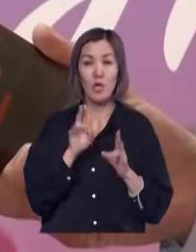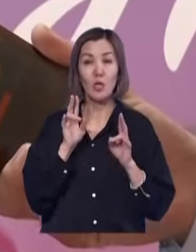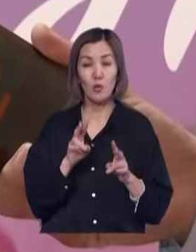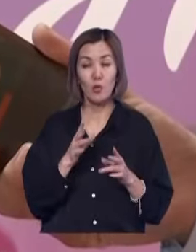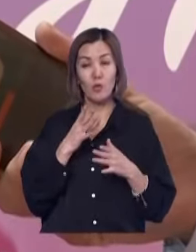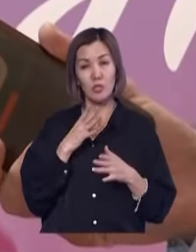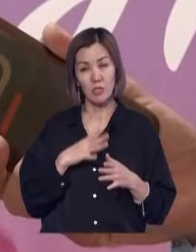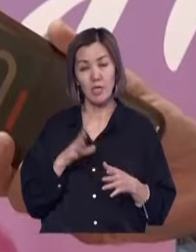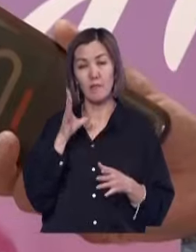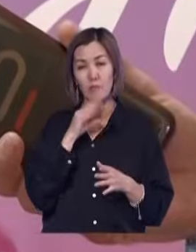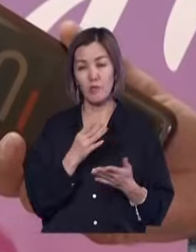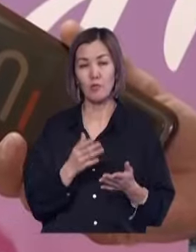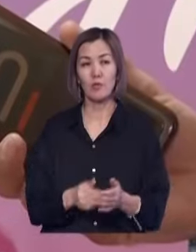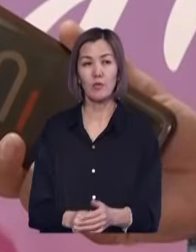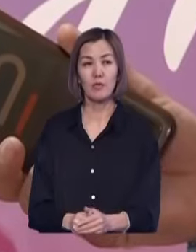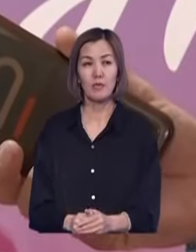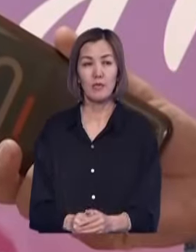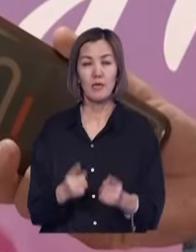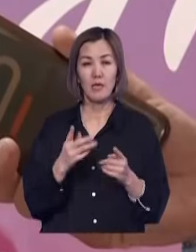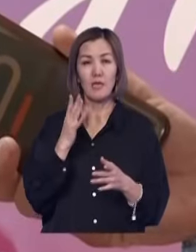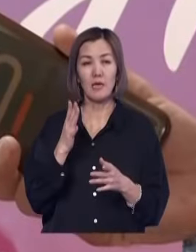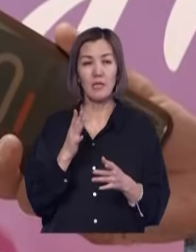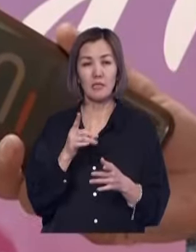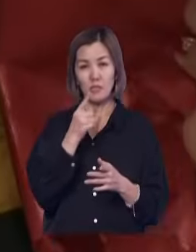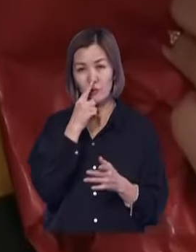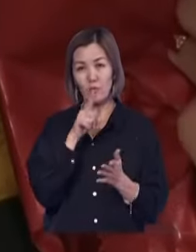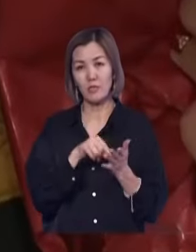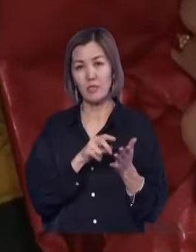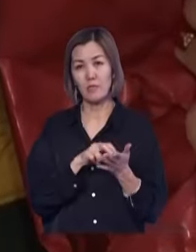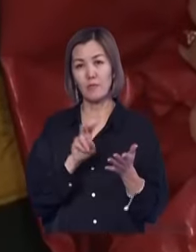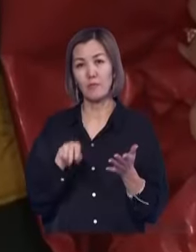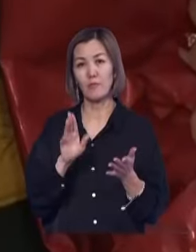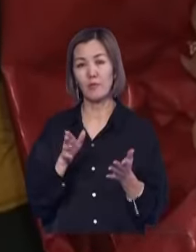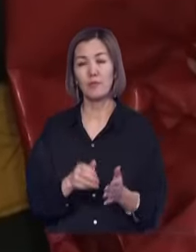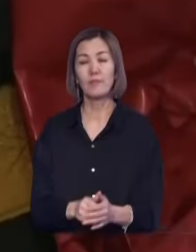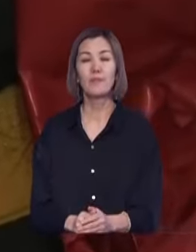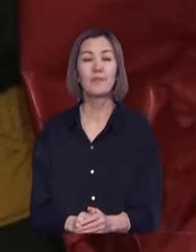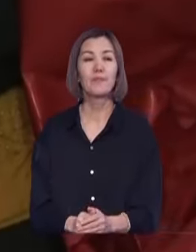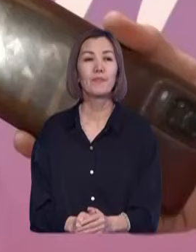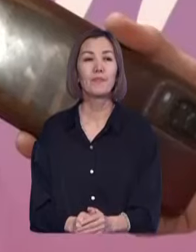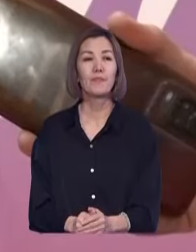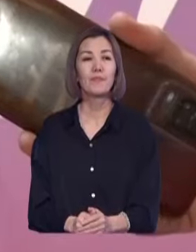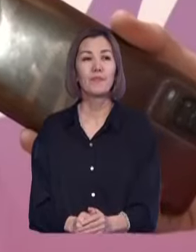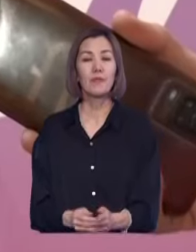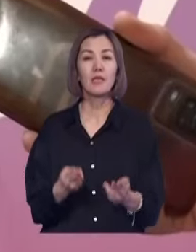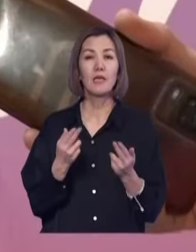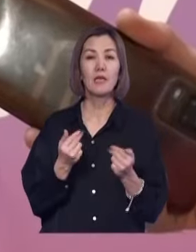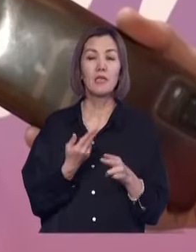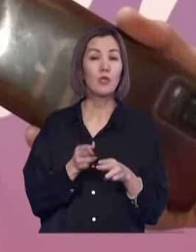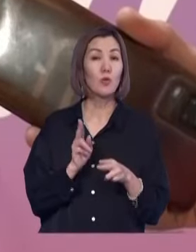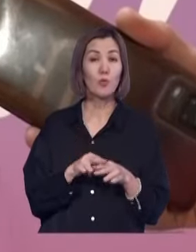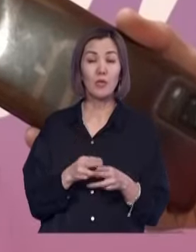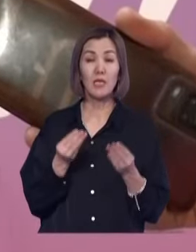мен бәріне жеңіп, міне Алла қаласа уже зейнеткерлік демалыс маман есен шықсын деп күтіп отырмын. Әрине бұл өте